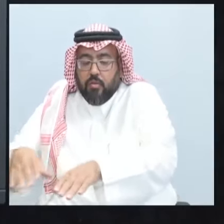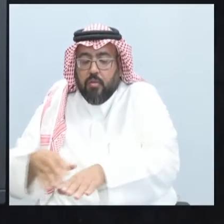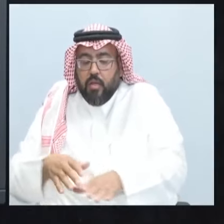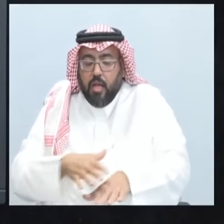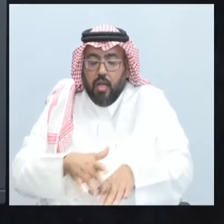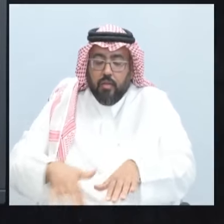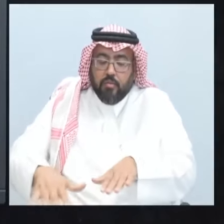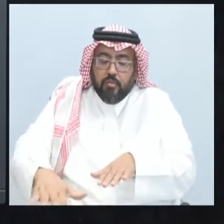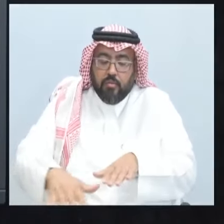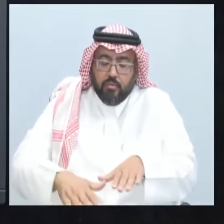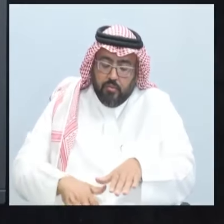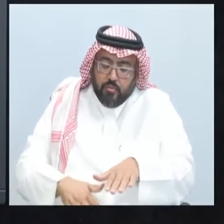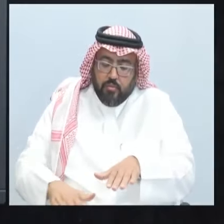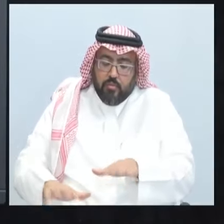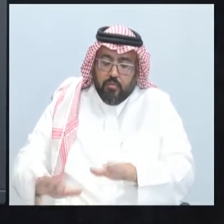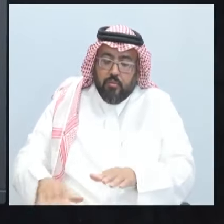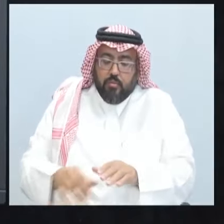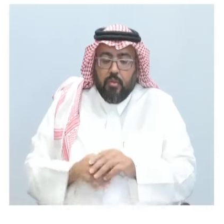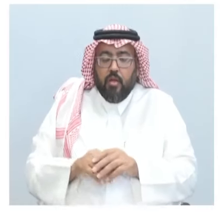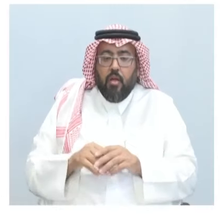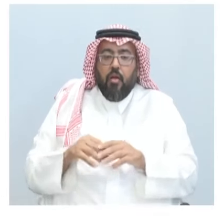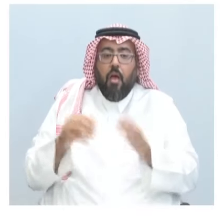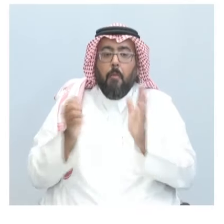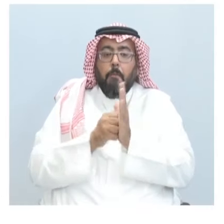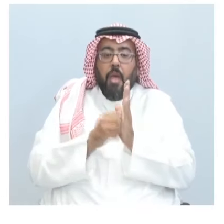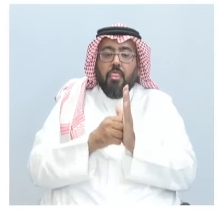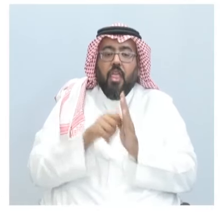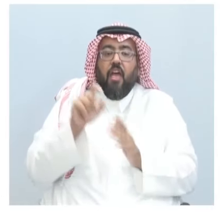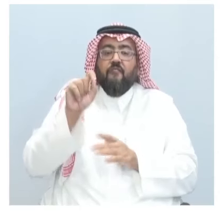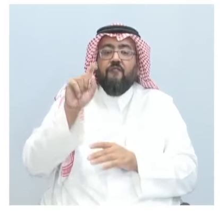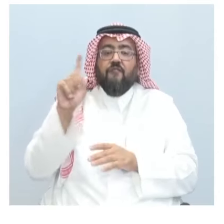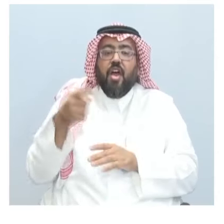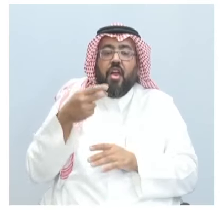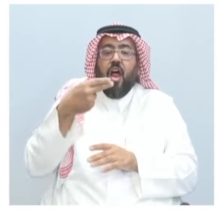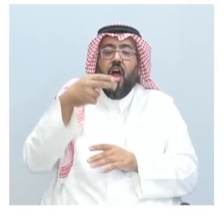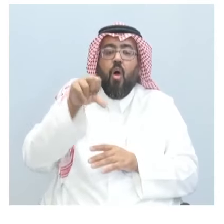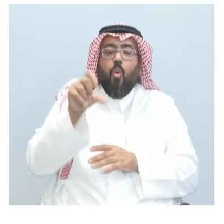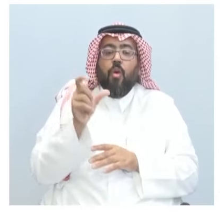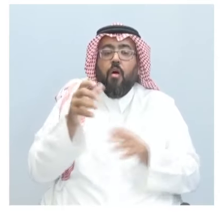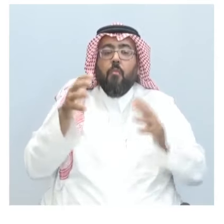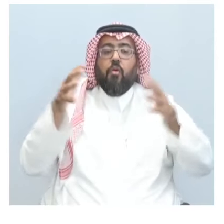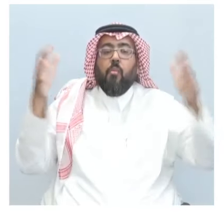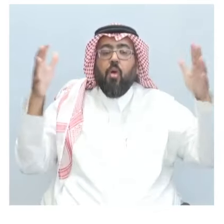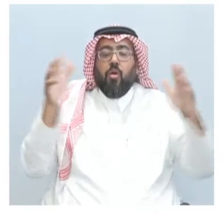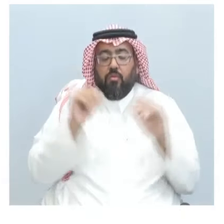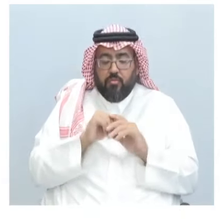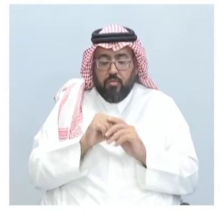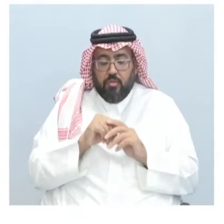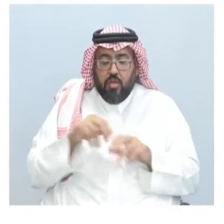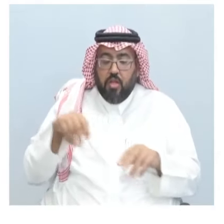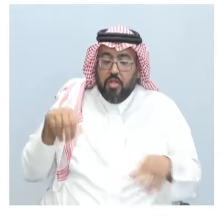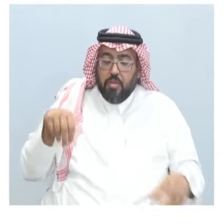الساحل وعند قصر فرعون ثم قال الله سبحانه وتعالى اذ